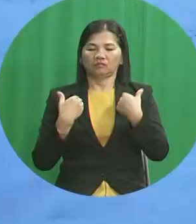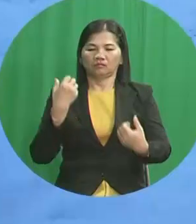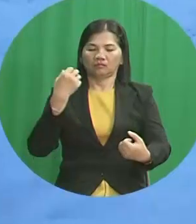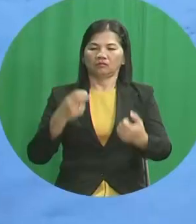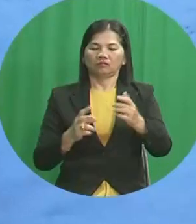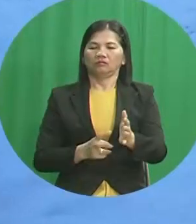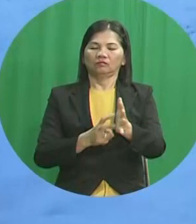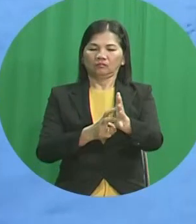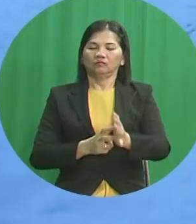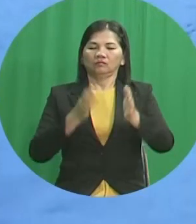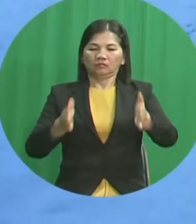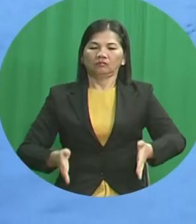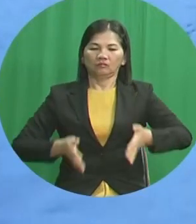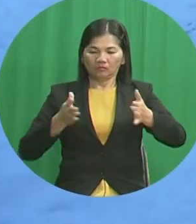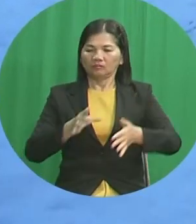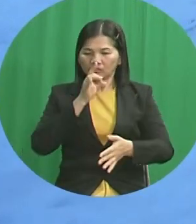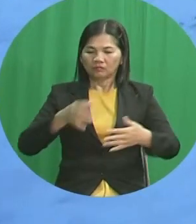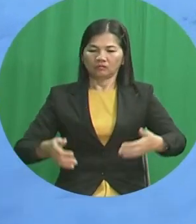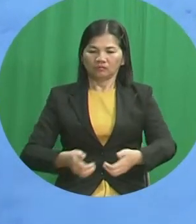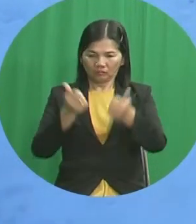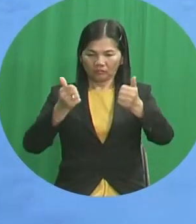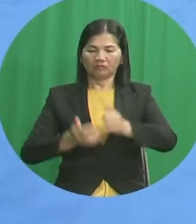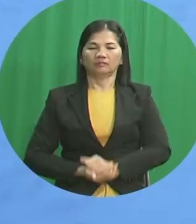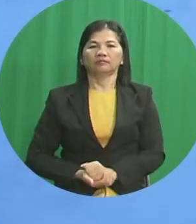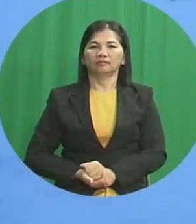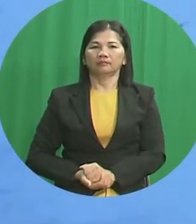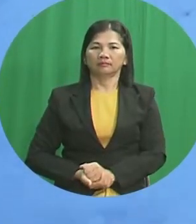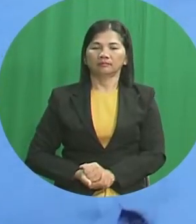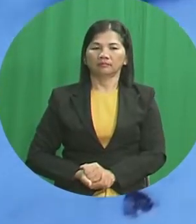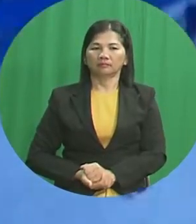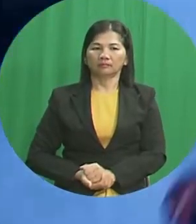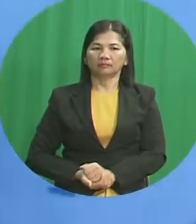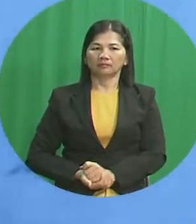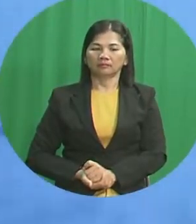ទេះរុញអញ្ចឹងដែរវាពិតជាគ្រោះថ្នាក់ខ្លាំងណាស់